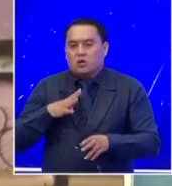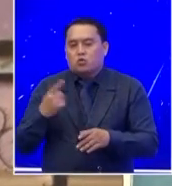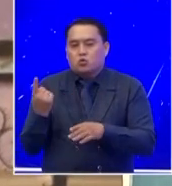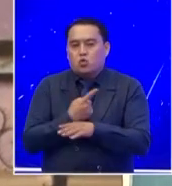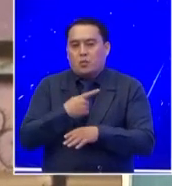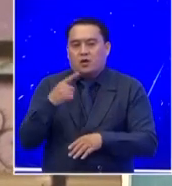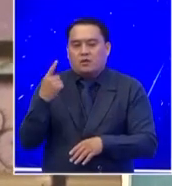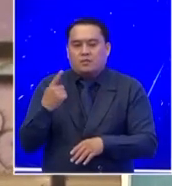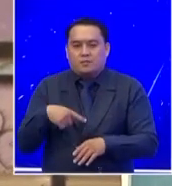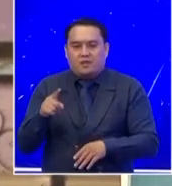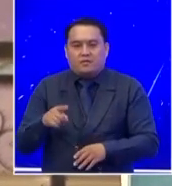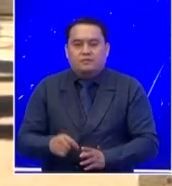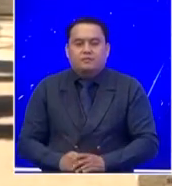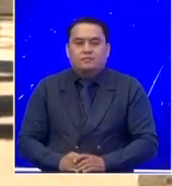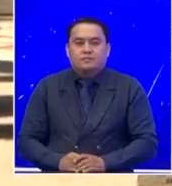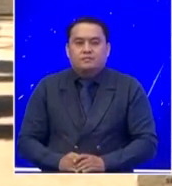номер один для спасателей.